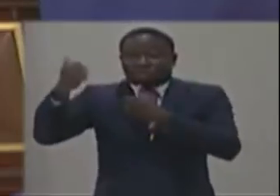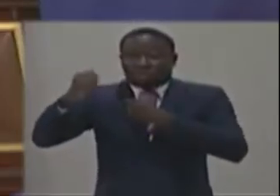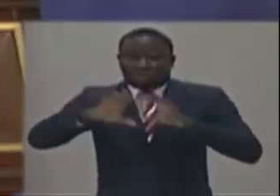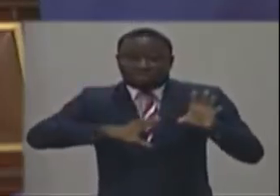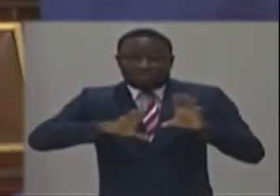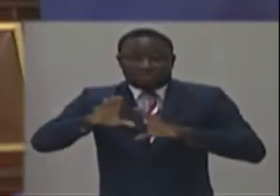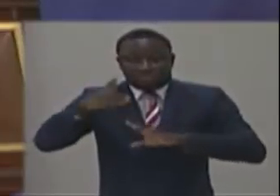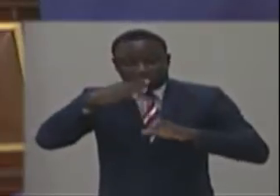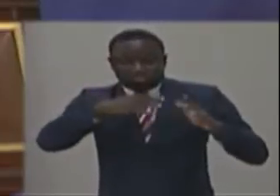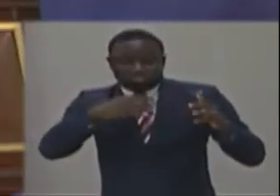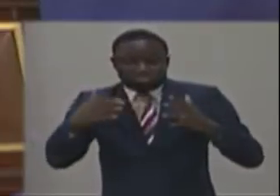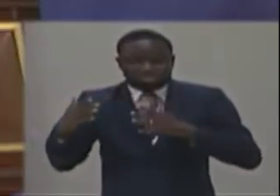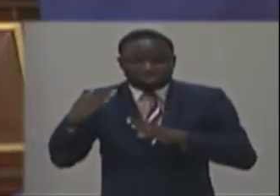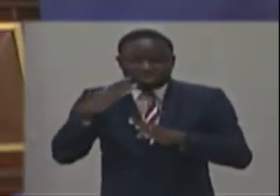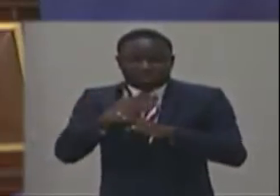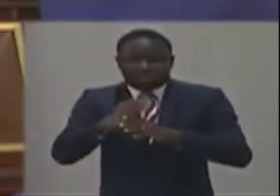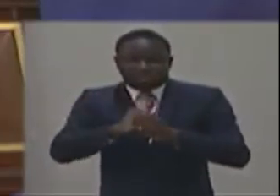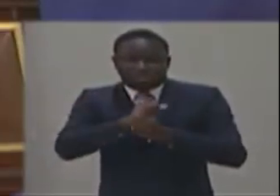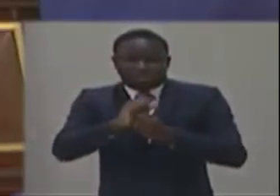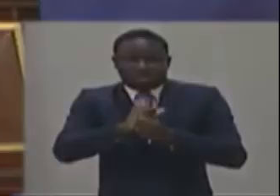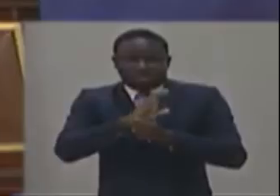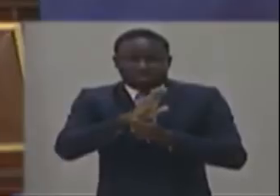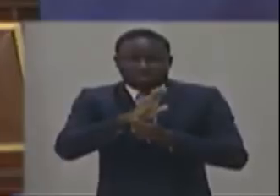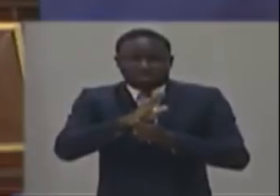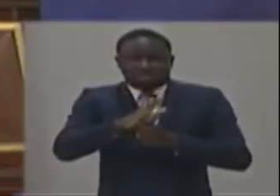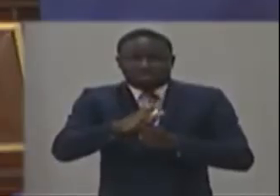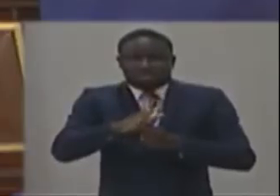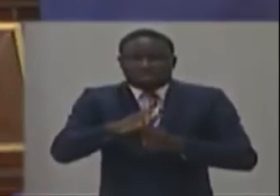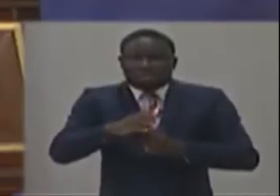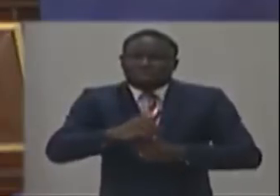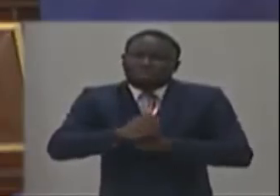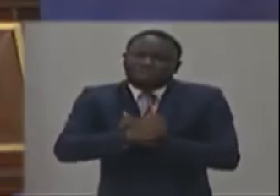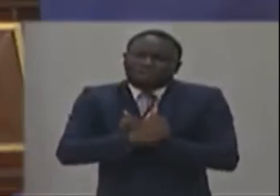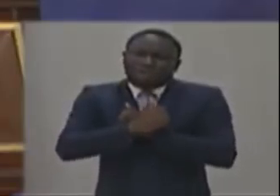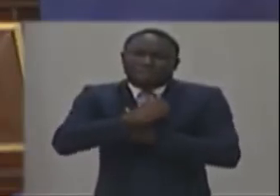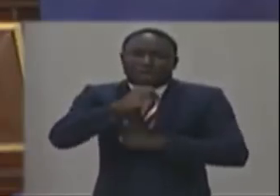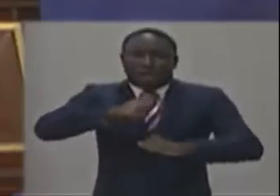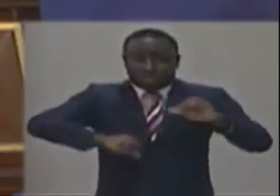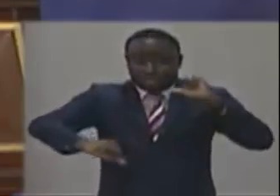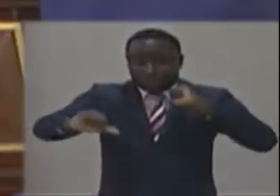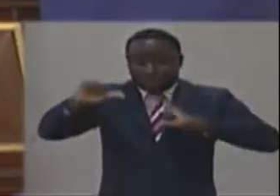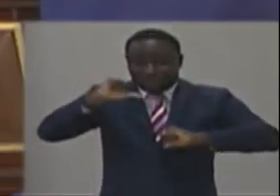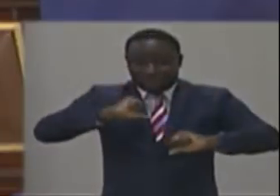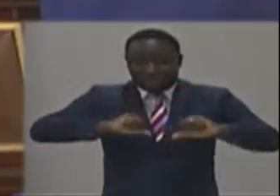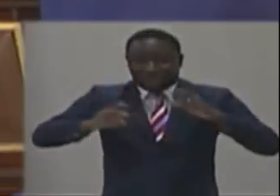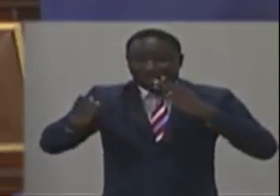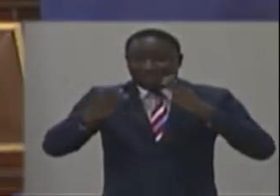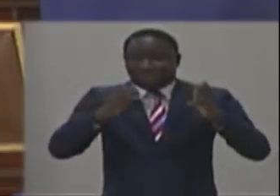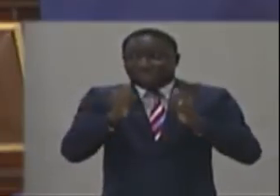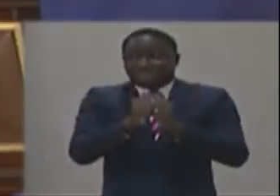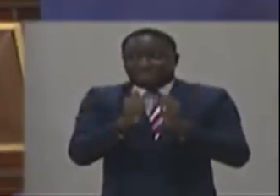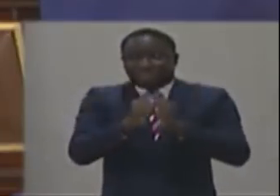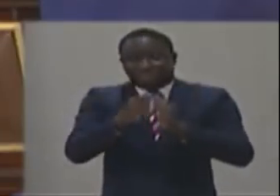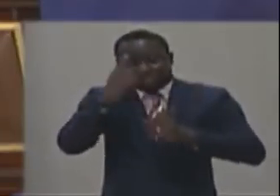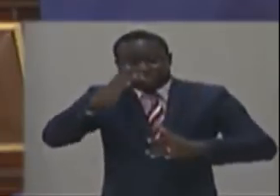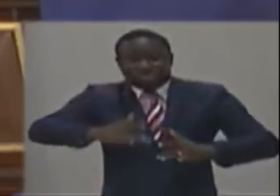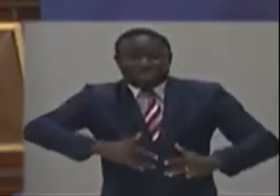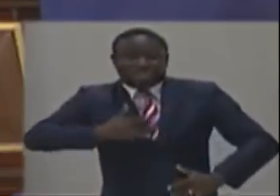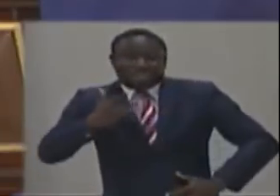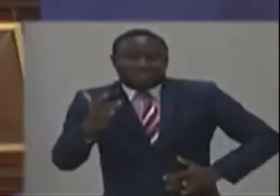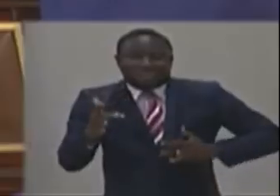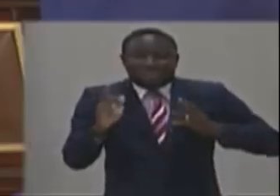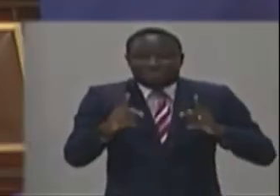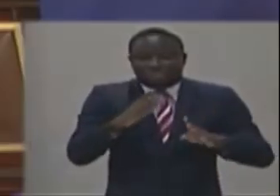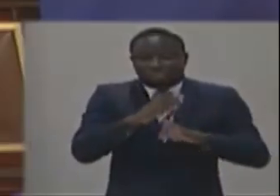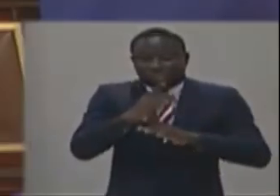faire pour combattre le coronavirus là. Moi apprécie toute activité ministère a fait dans le cadre de sensibilisation contre